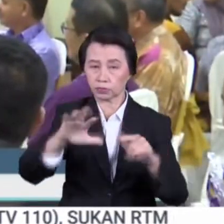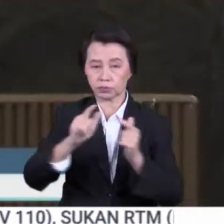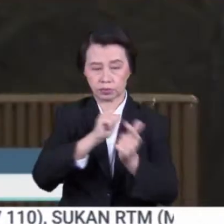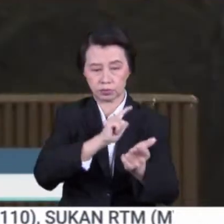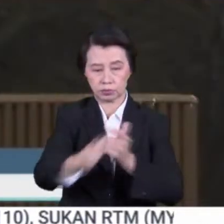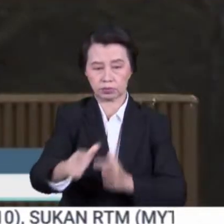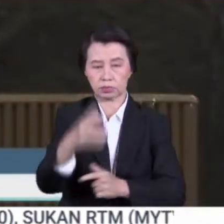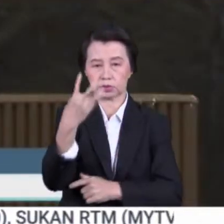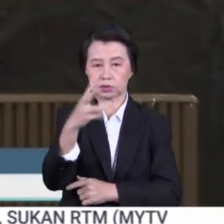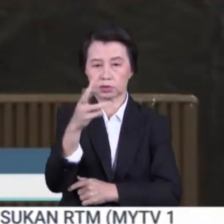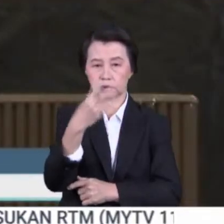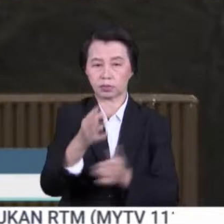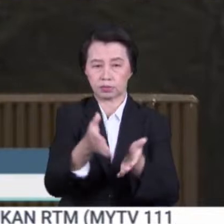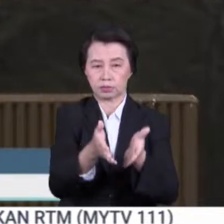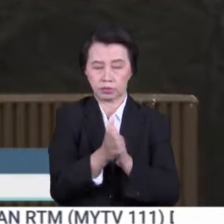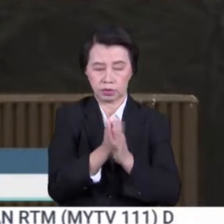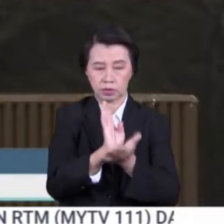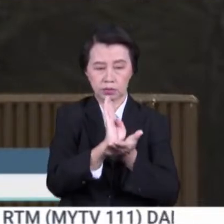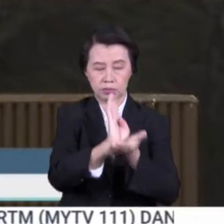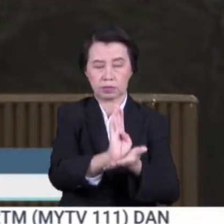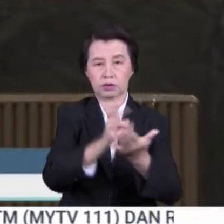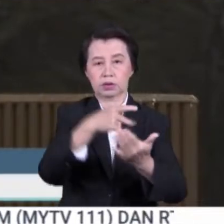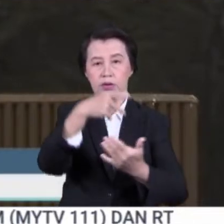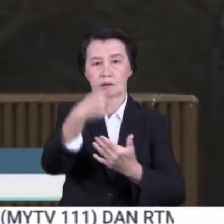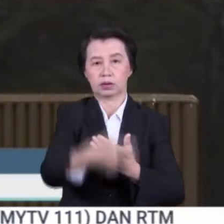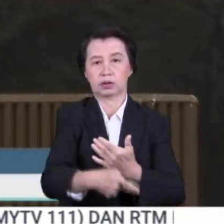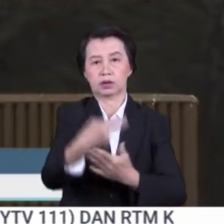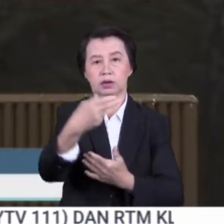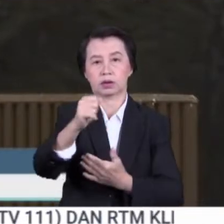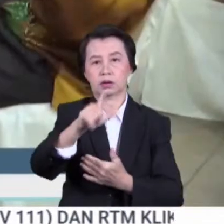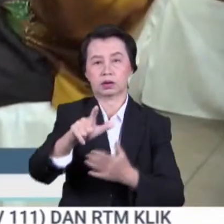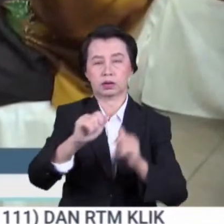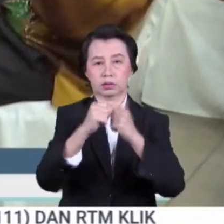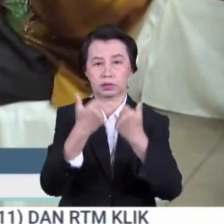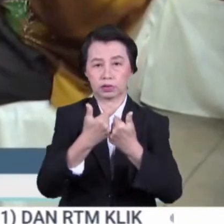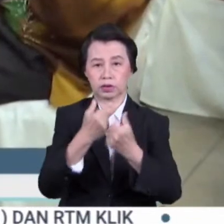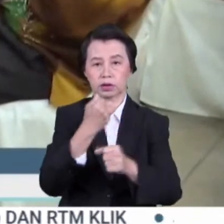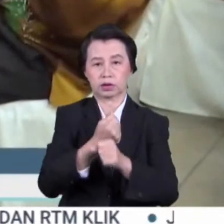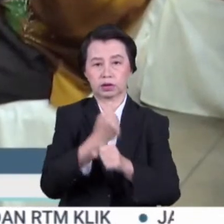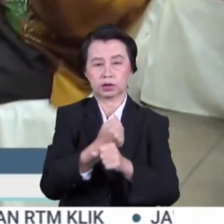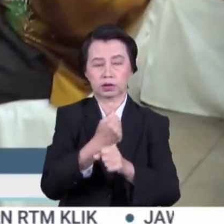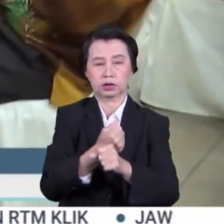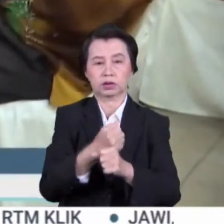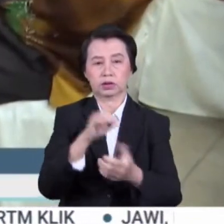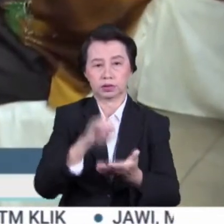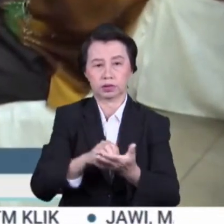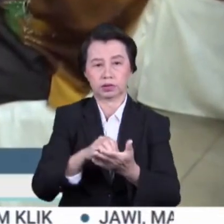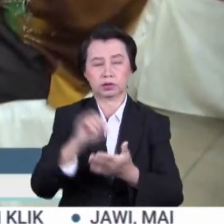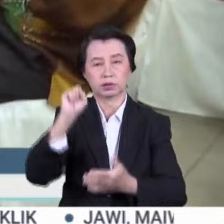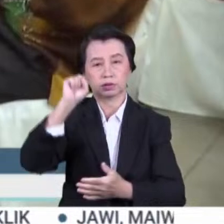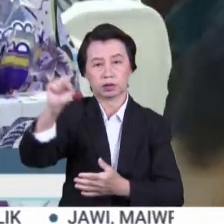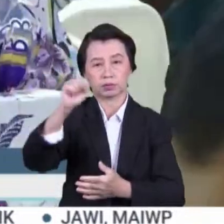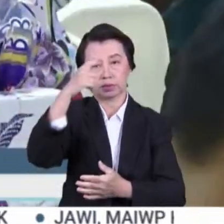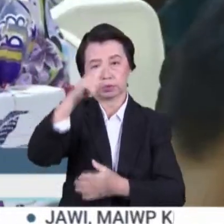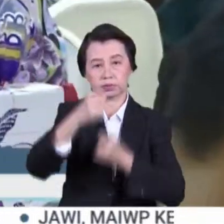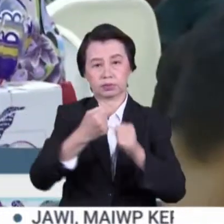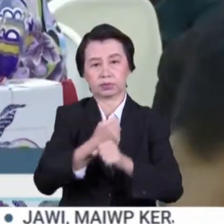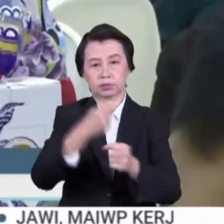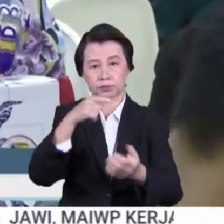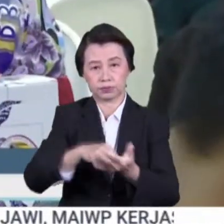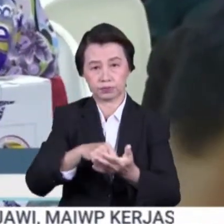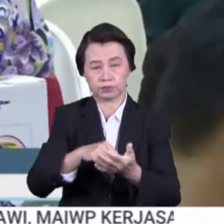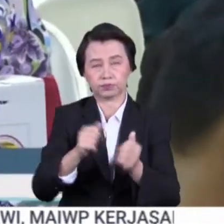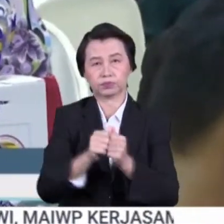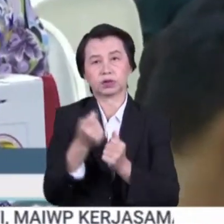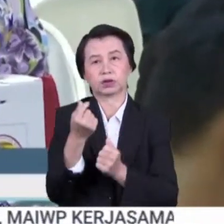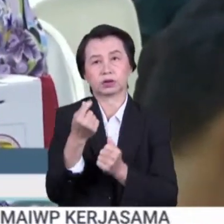meluluskan 16 permohonan bantuan program Hal Ehwal Kesatuan Sekerja PHEKS di Negeri Sabah untuk tahun ini dengan